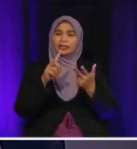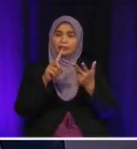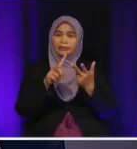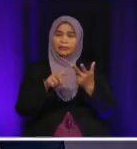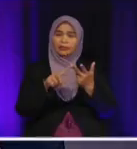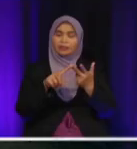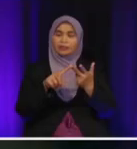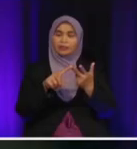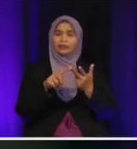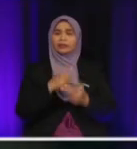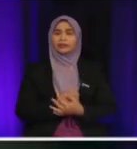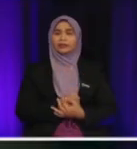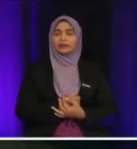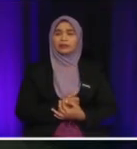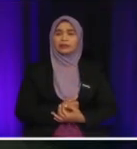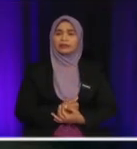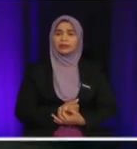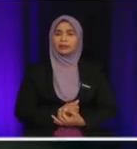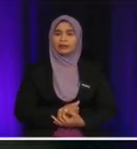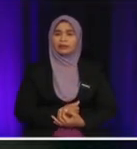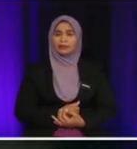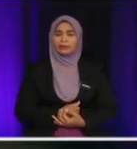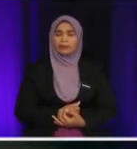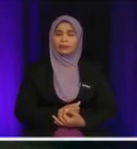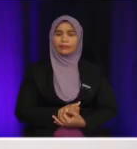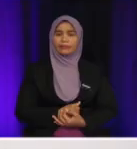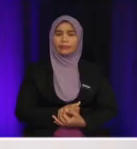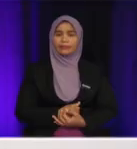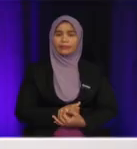jawab? Hakimi. Silakan.